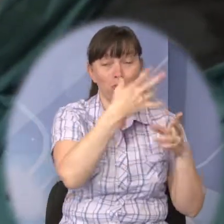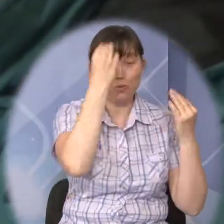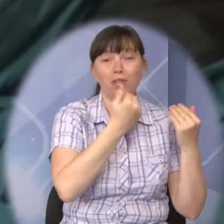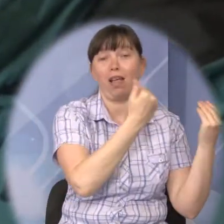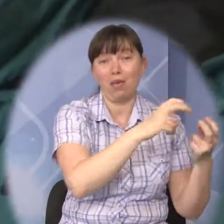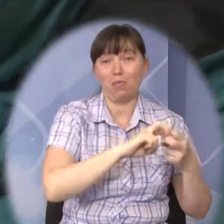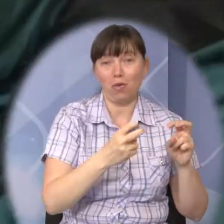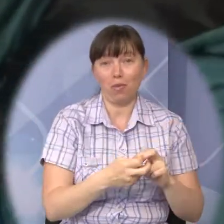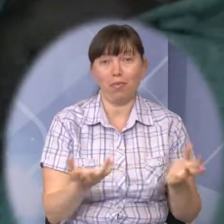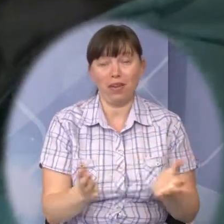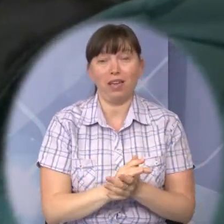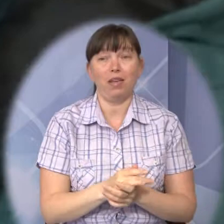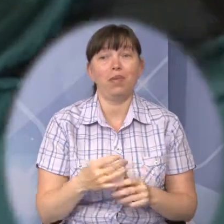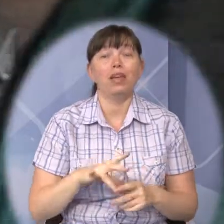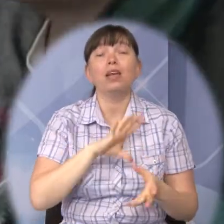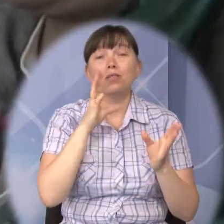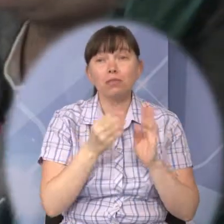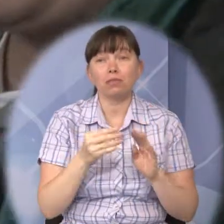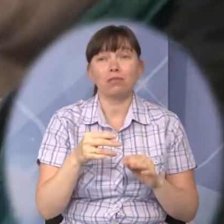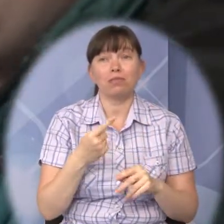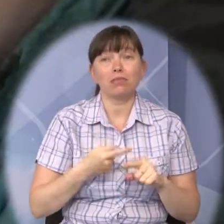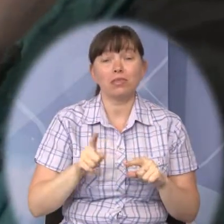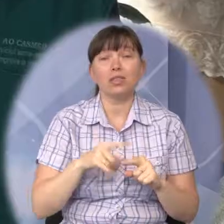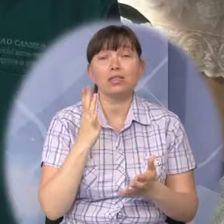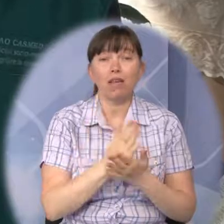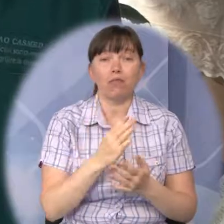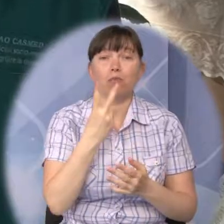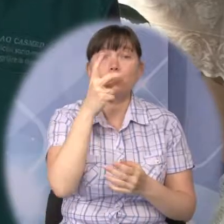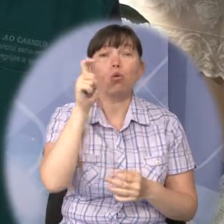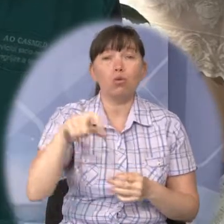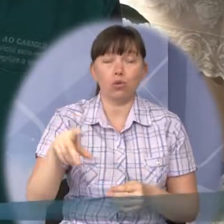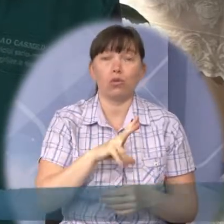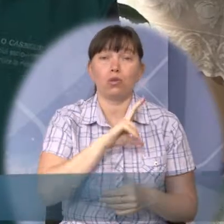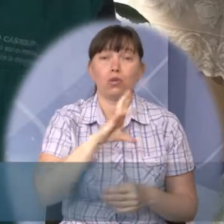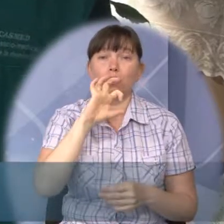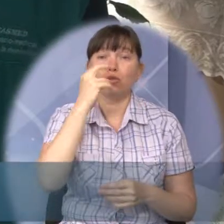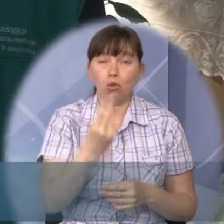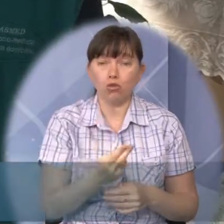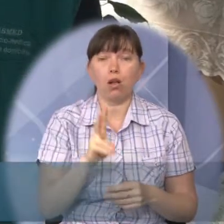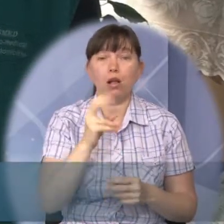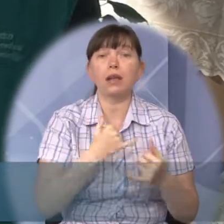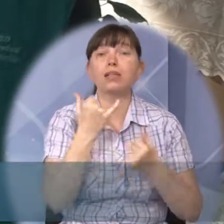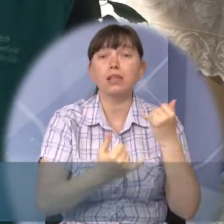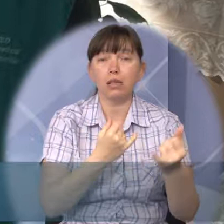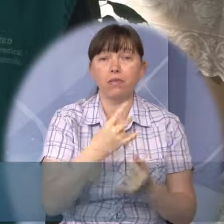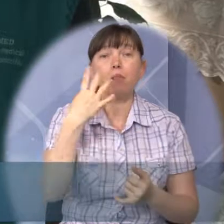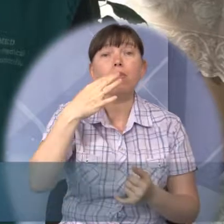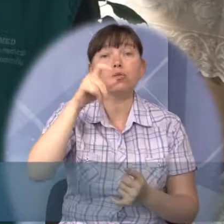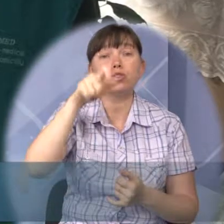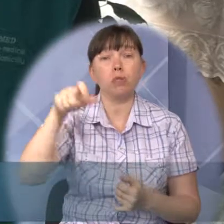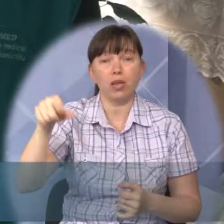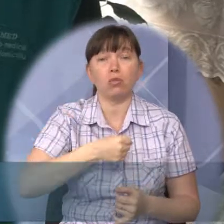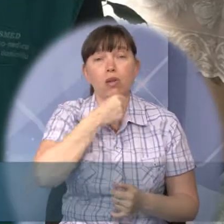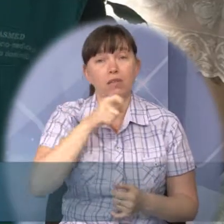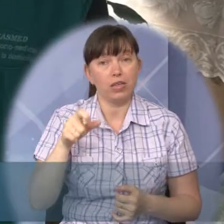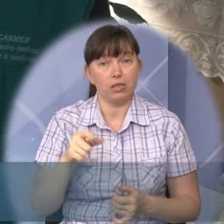avut. Serviciul de îngrijire la domiciliu în Echimăuți avem angajați 2 lucrători sociali care deservesc 40 de